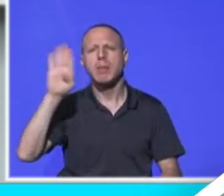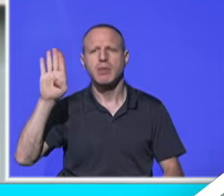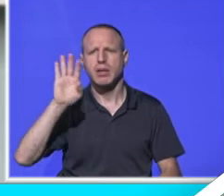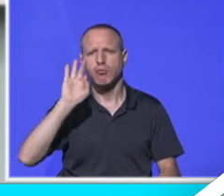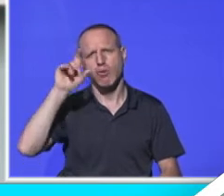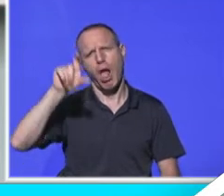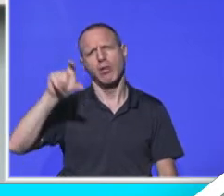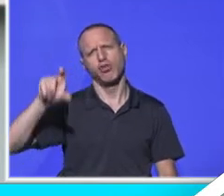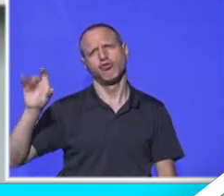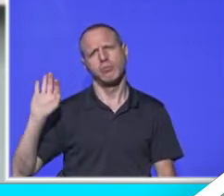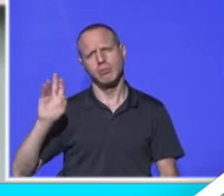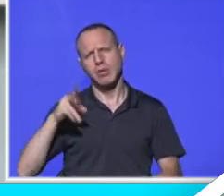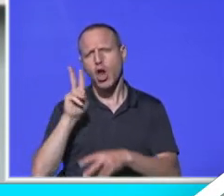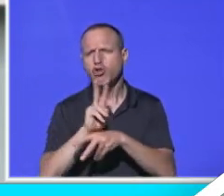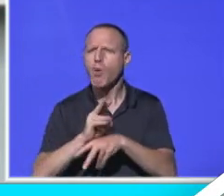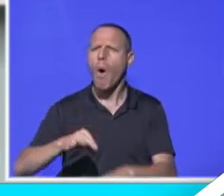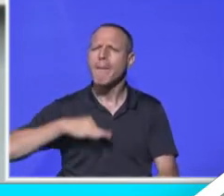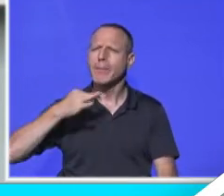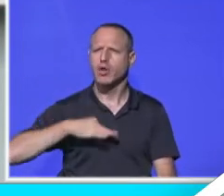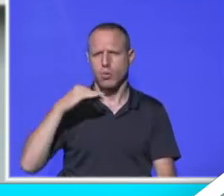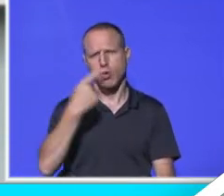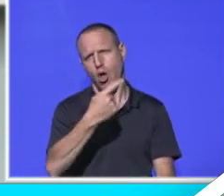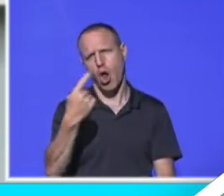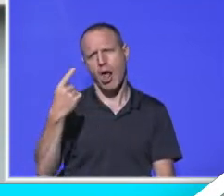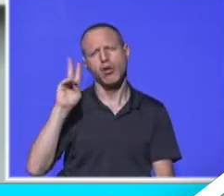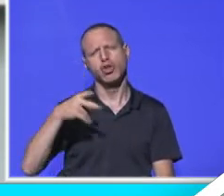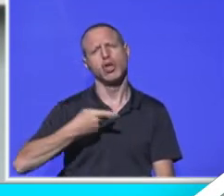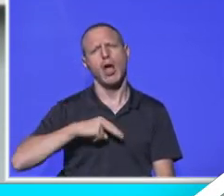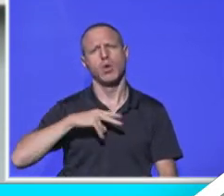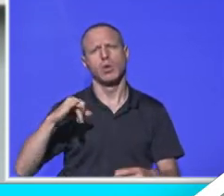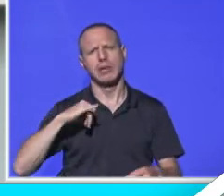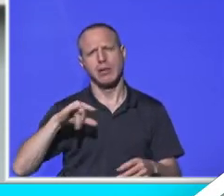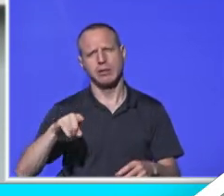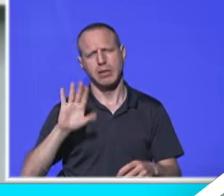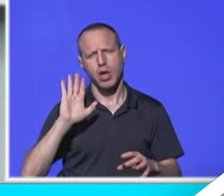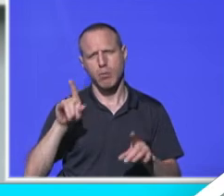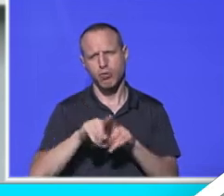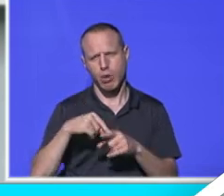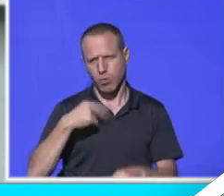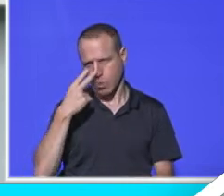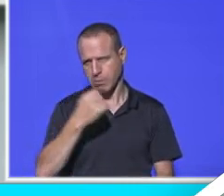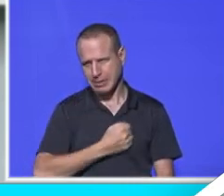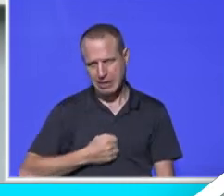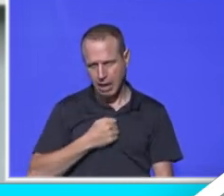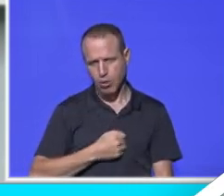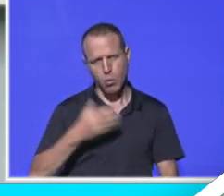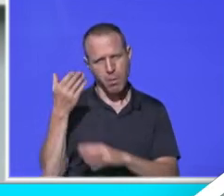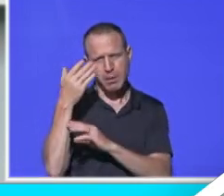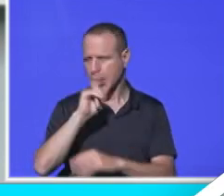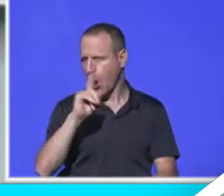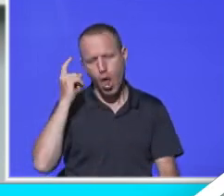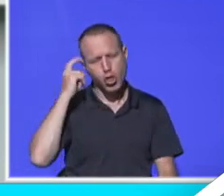צריך לשמור על הבריאות. ולכל אחד יש את האחריות לעניין הזה. כמו שאנחנו רואים לצערנו, המדינה לא